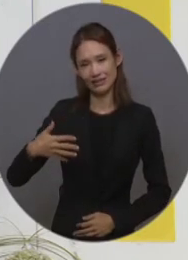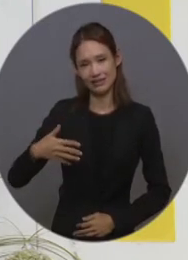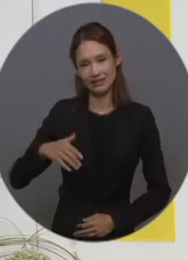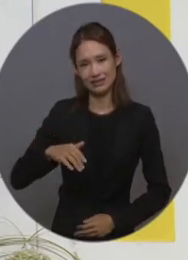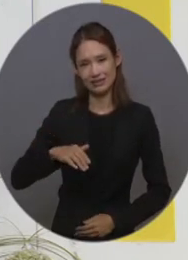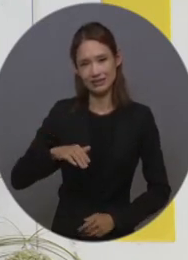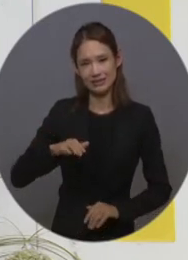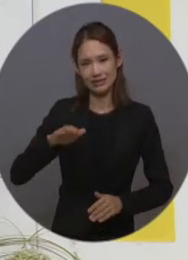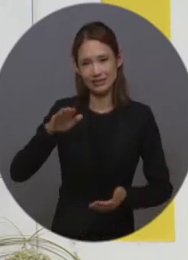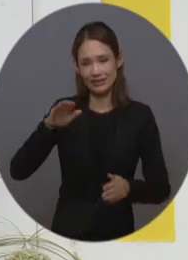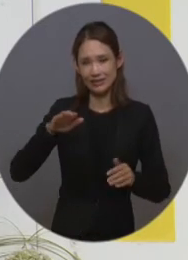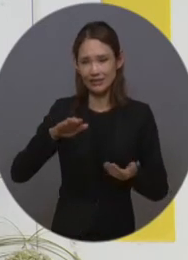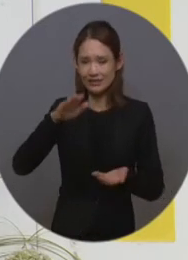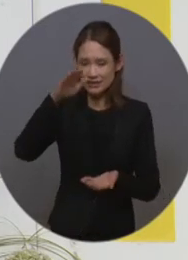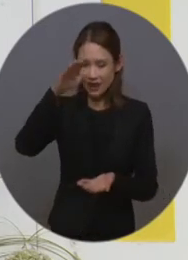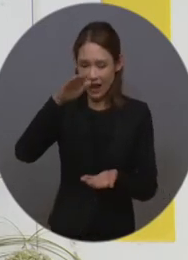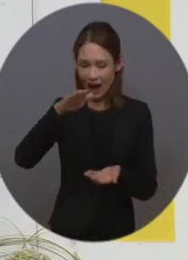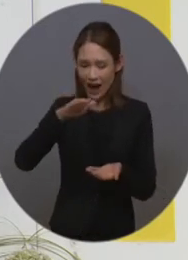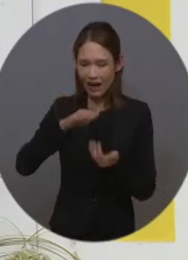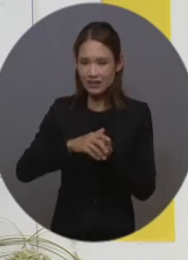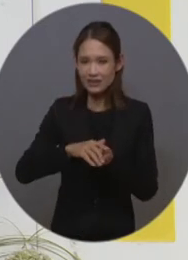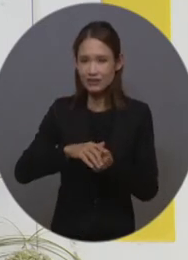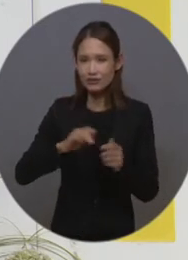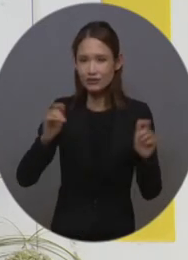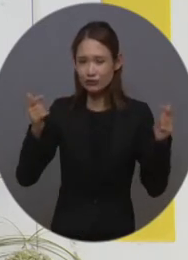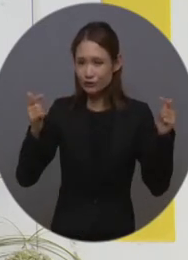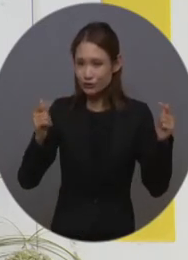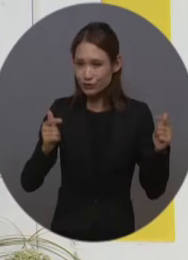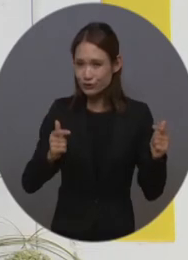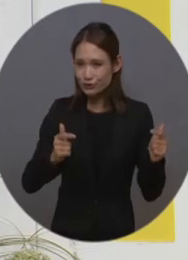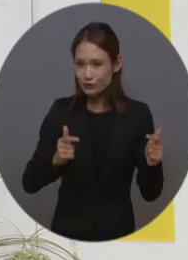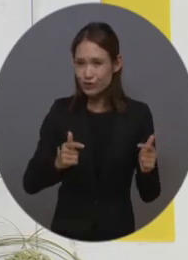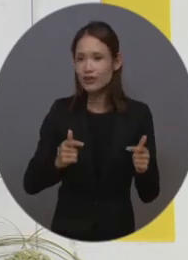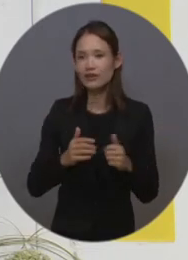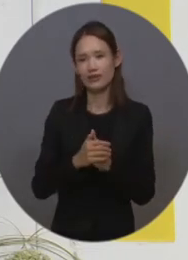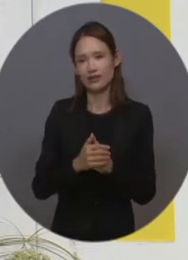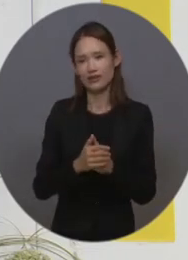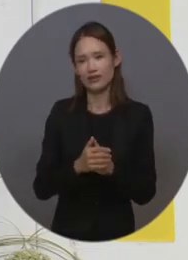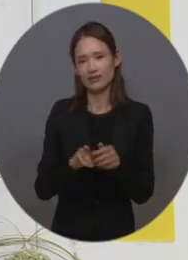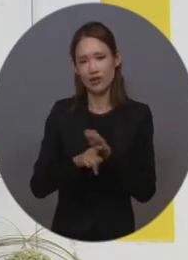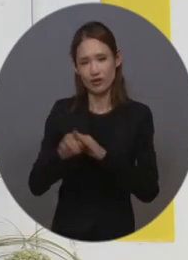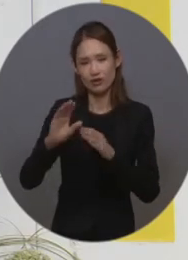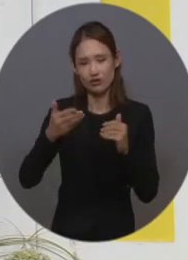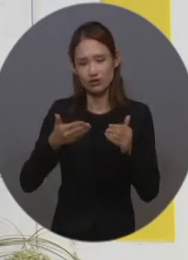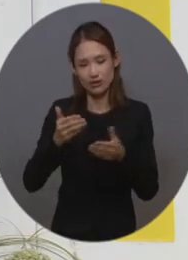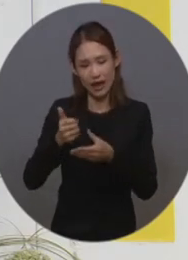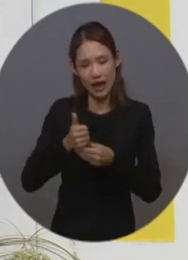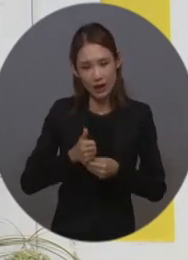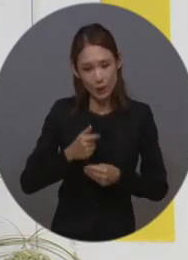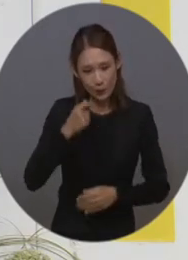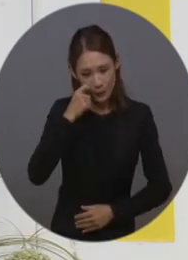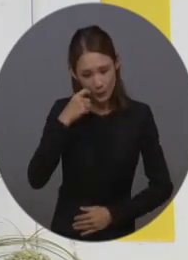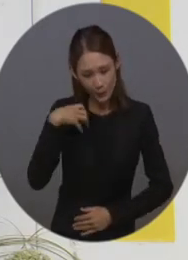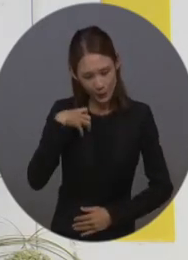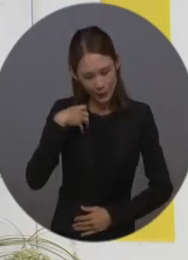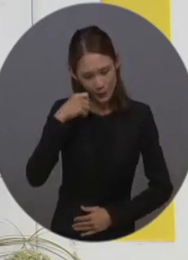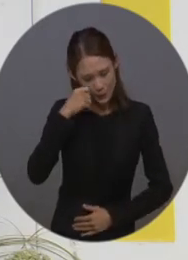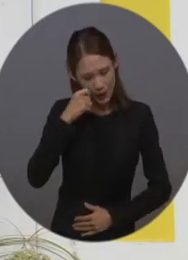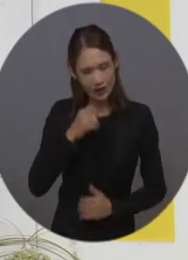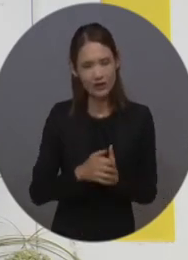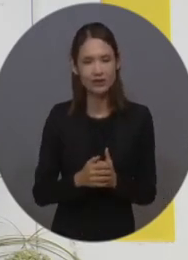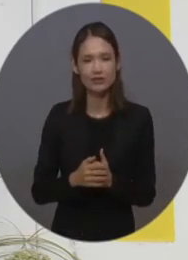격차를 메꾸지 않으면 네. 선진국으로 대접도 못 받고 국제사회에서 역할도 제대로 할 수 없다. 네.